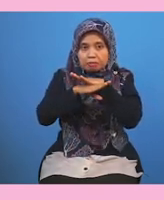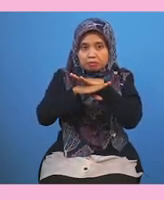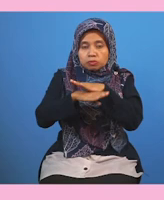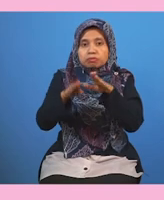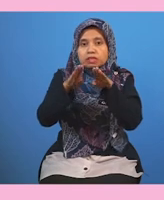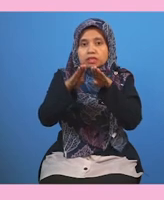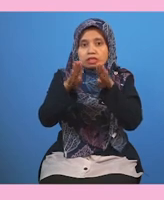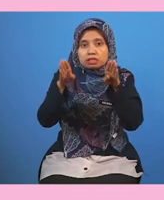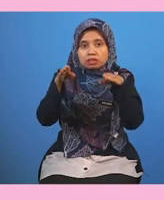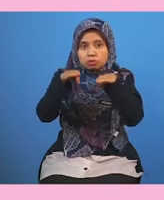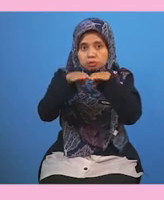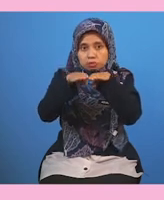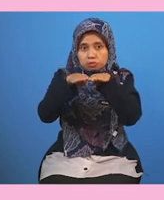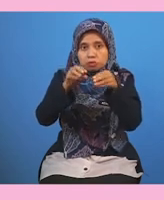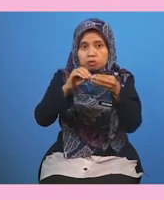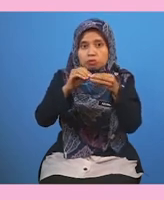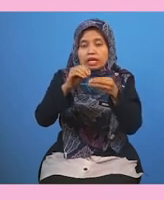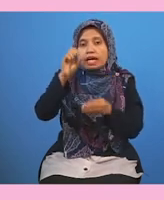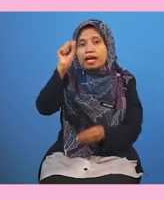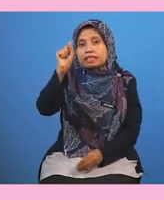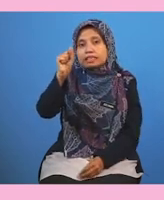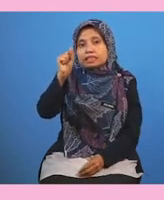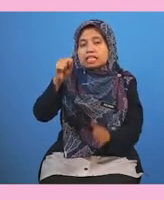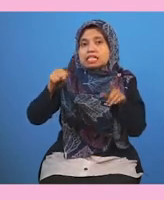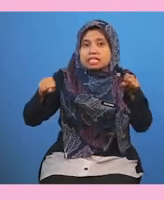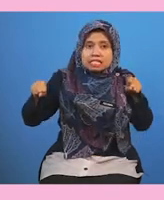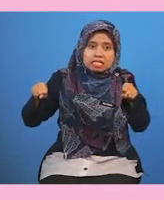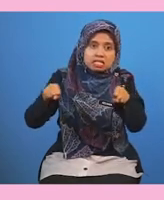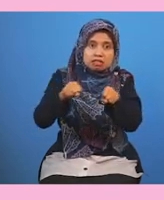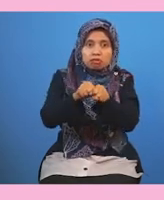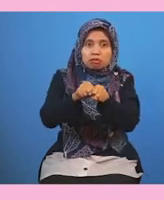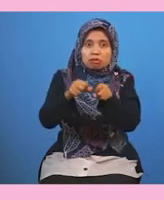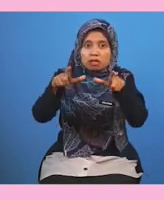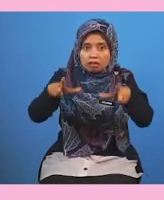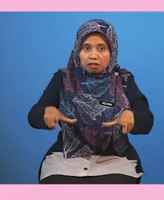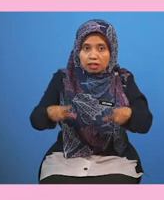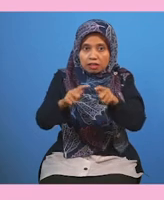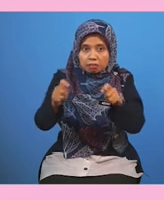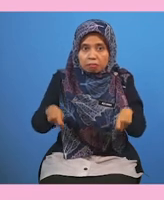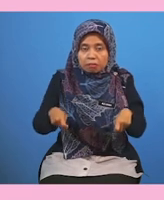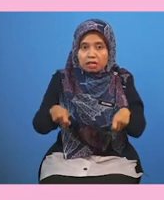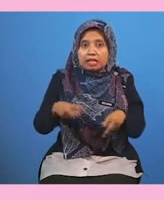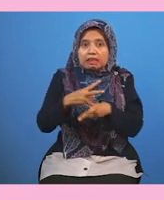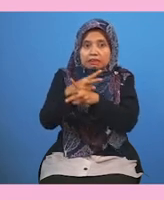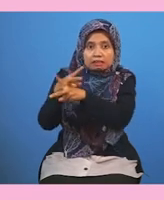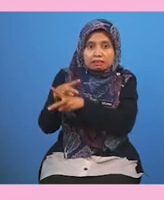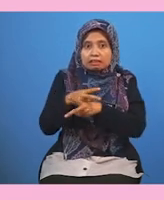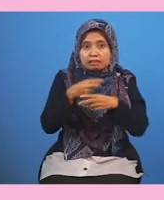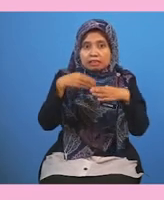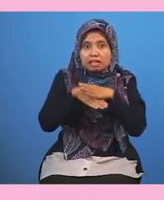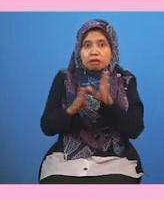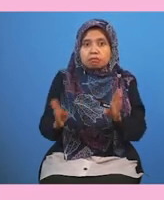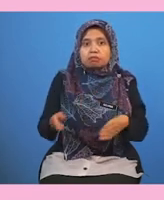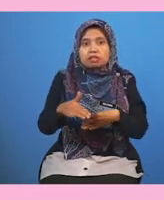tertutup. S pula adalah sesuai, iaitu letakkan di tempat tenakan di